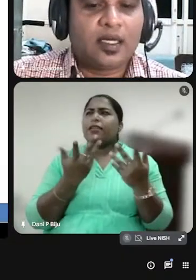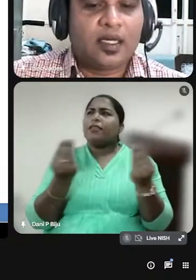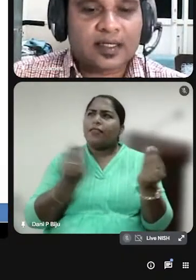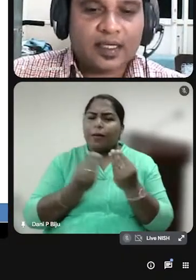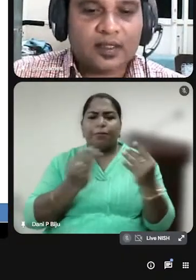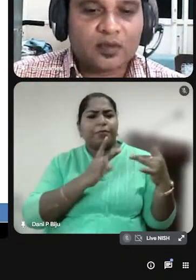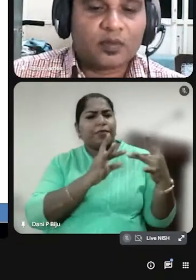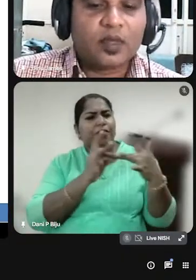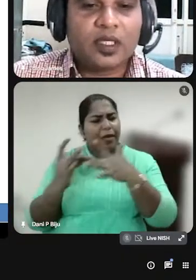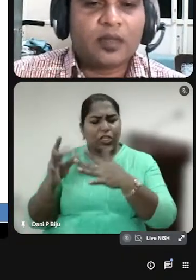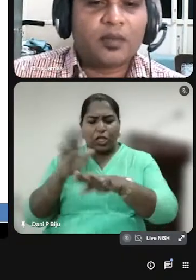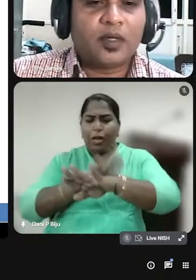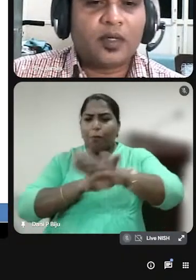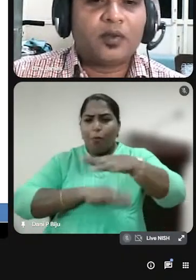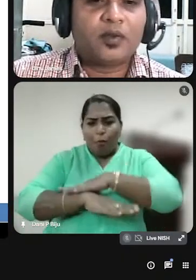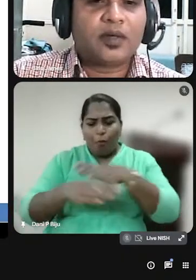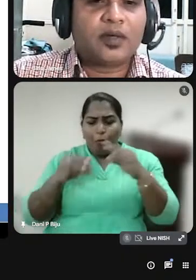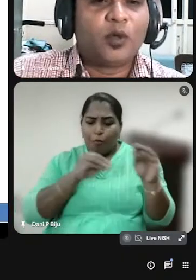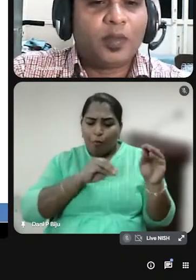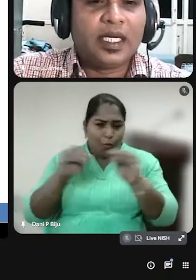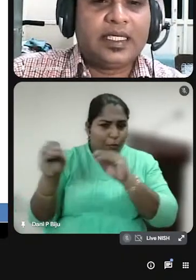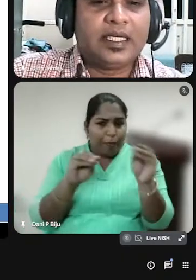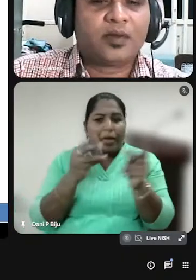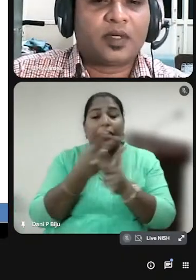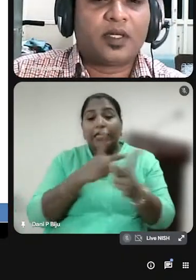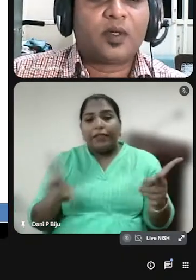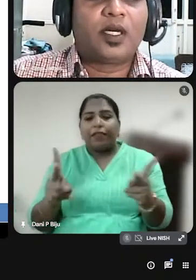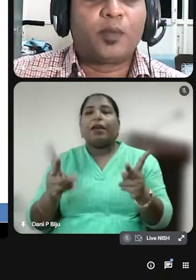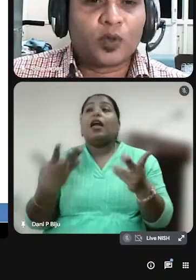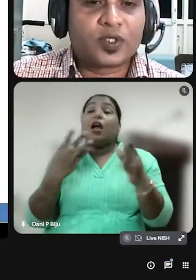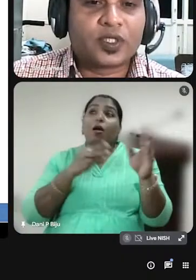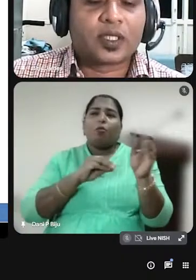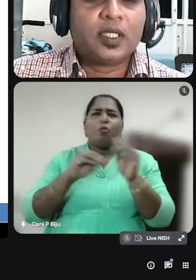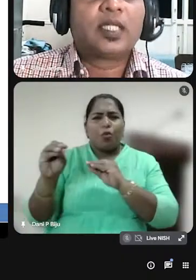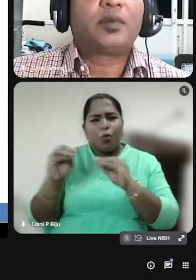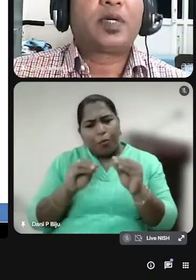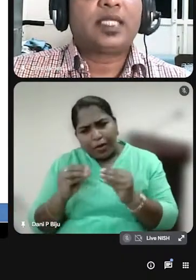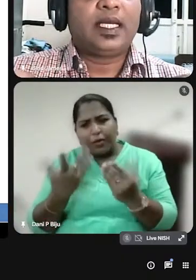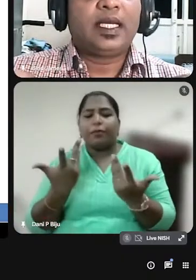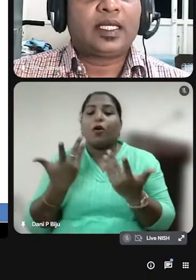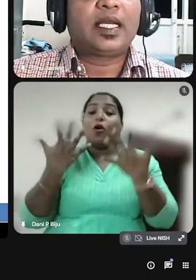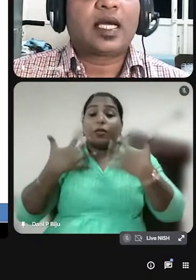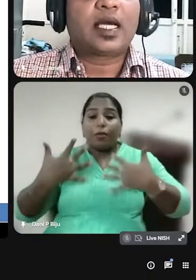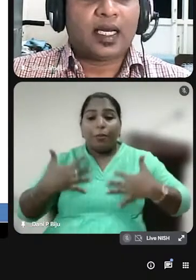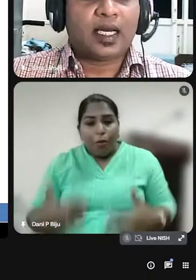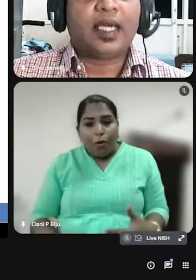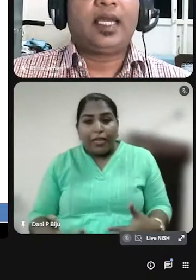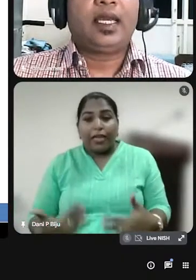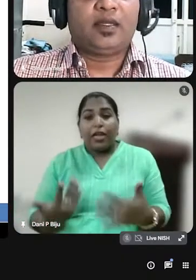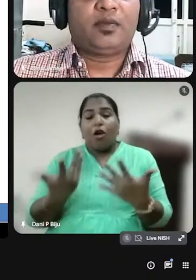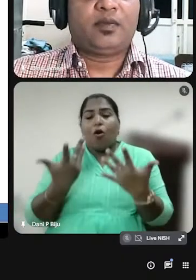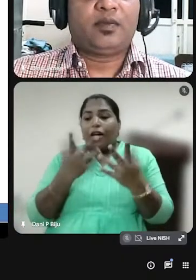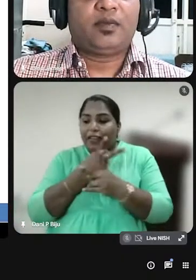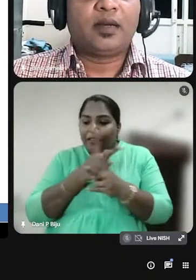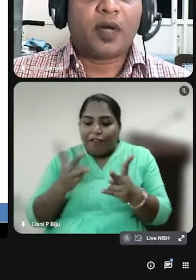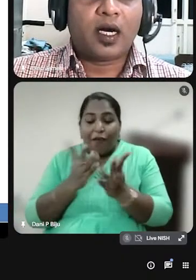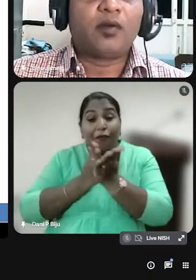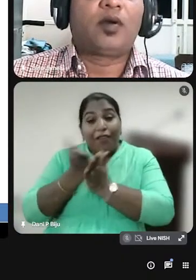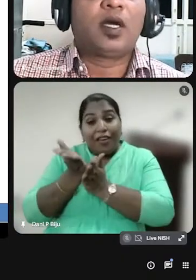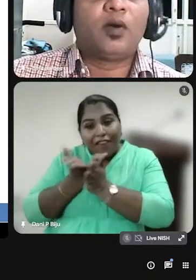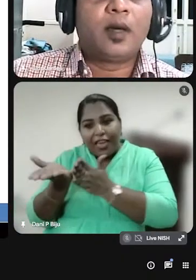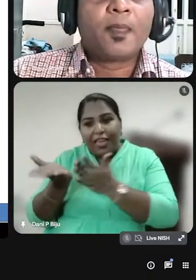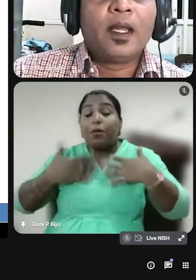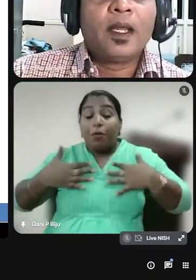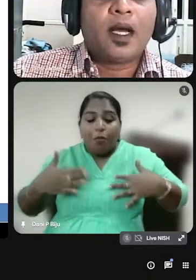രീതികൾ, എക്സസൈസും, നമ്മുടെ ഒരു എന്താ പറയുക മൊബിലിറ്റി എന്ന് പറയുന്നത്, അതുപോലെ തന്നെ പോസ്റ്റർ, നമ്മുടെ ശരീരത്തിന്റെ ഘടന, എങ്ങനെയാണ് നമ്മുടെ